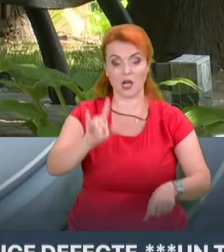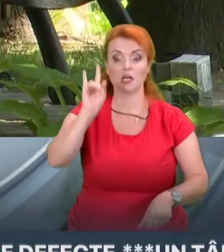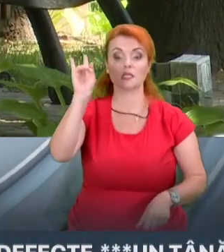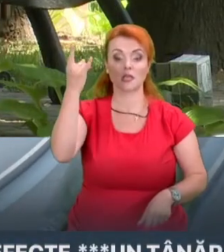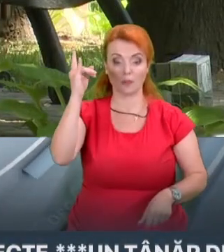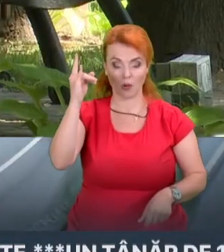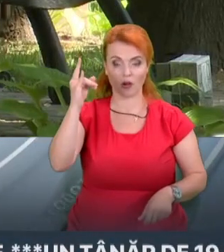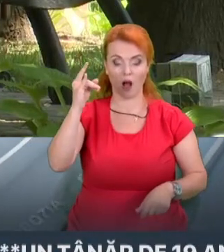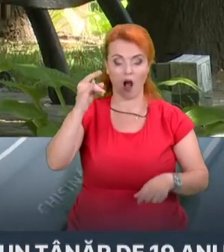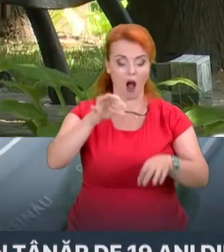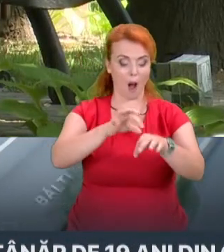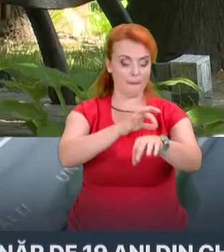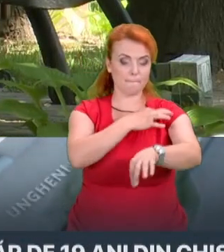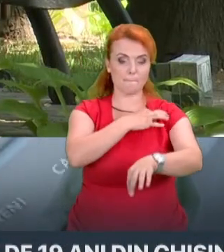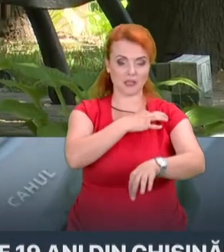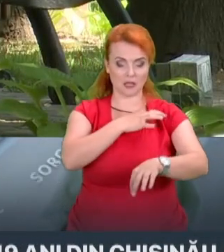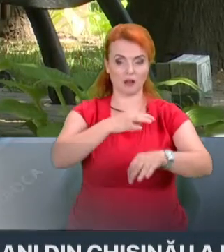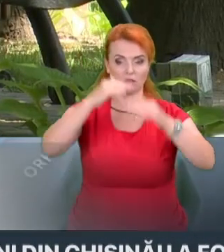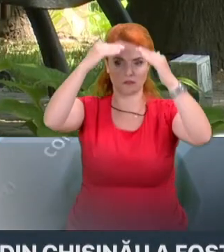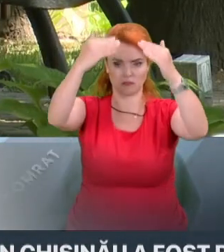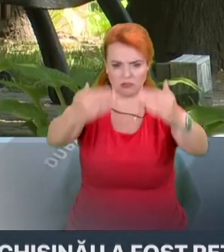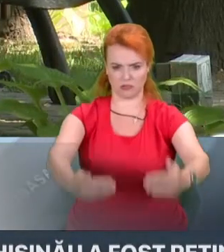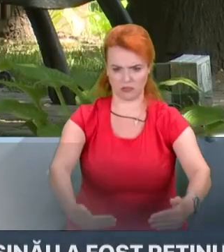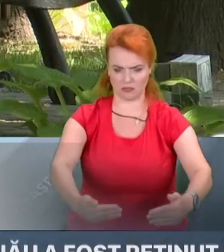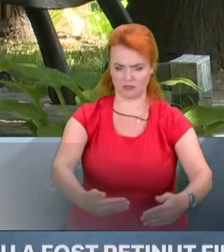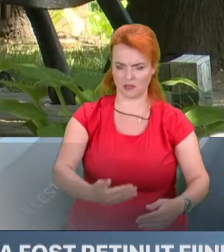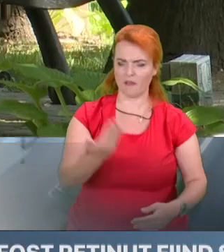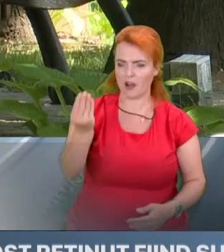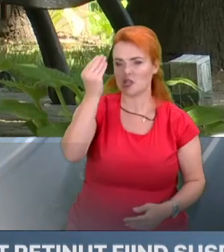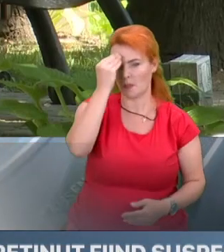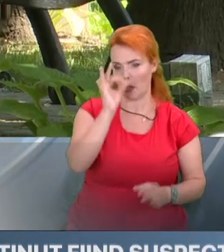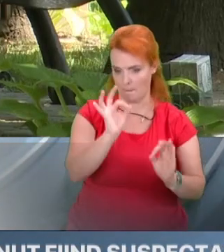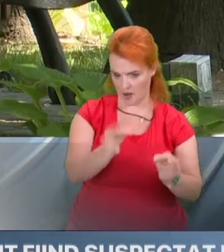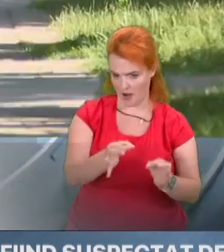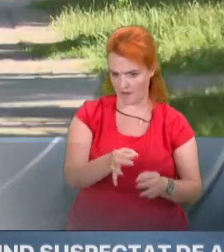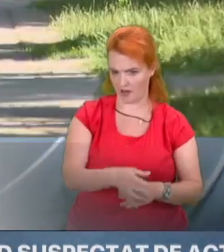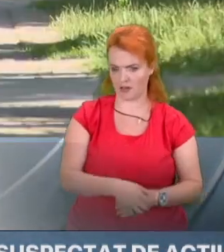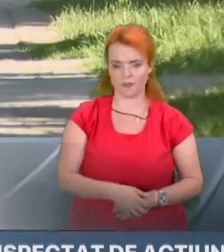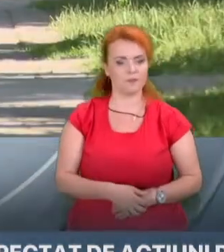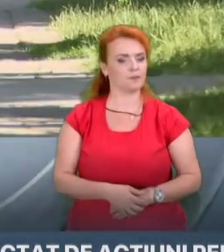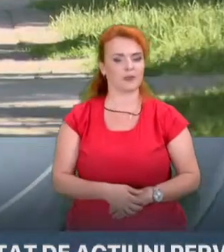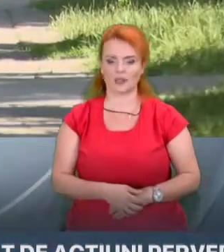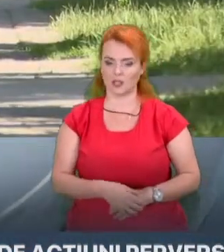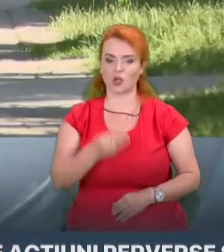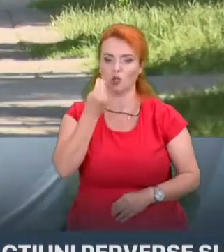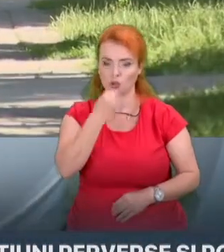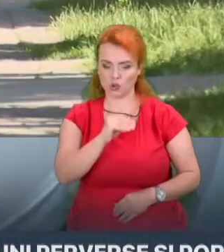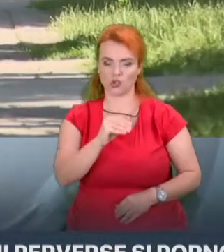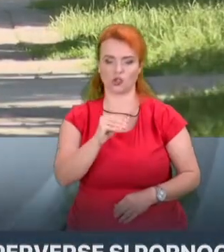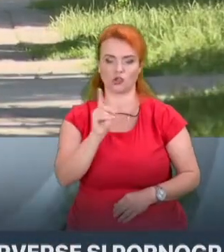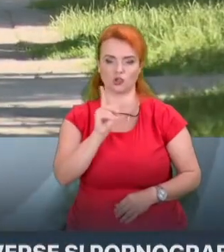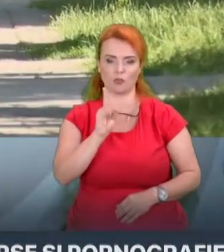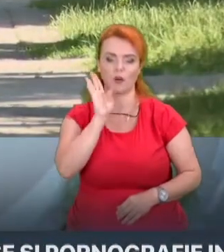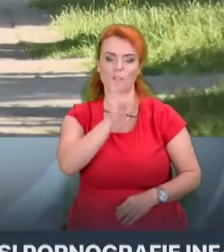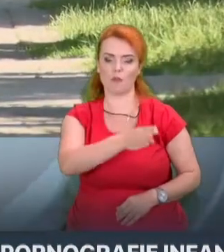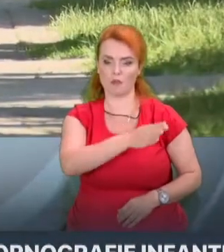cu cărucioarele dimineața și seara, atunci când temperaturile sunt optime pentru copii, ca să respire